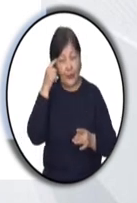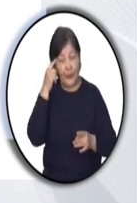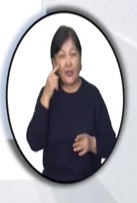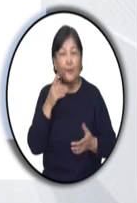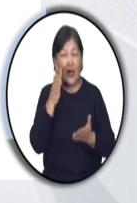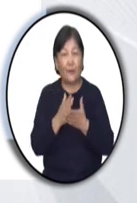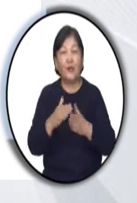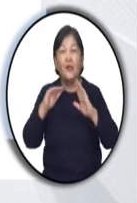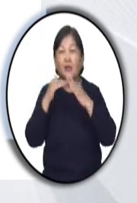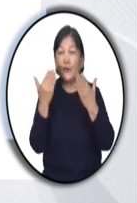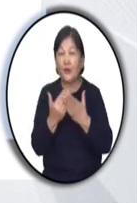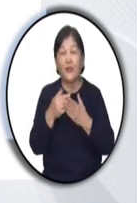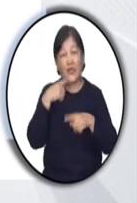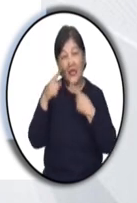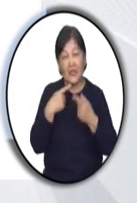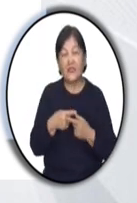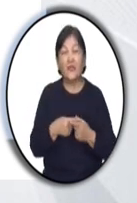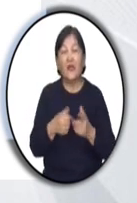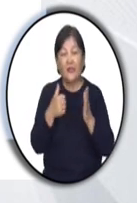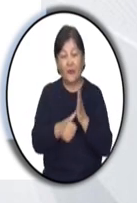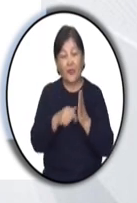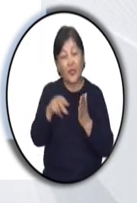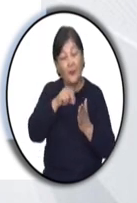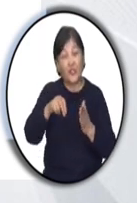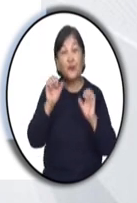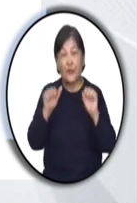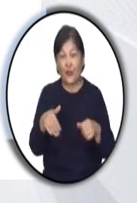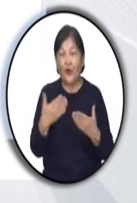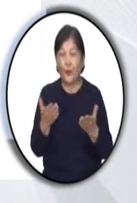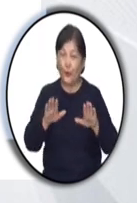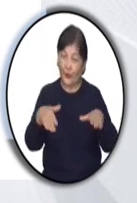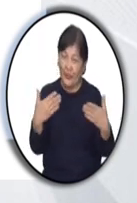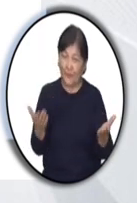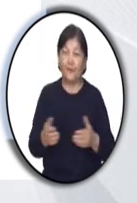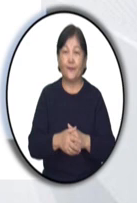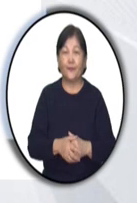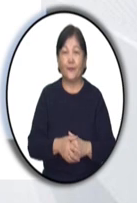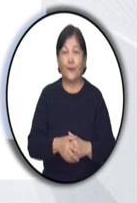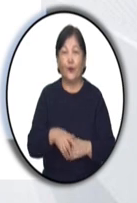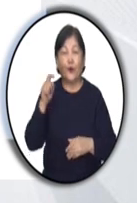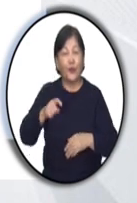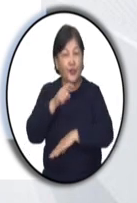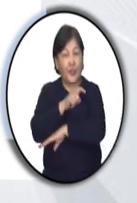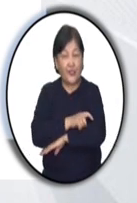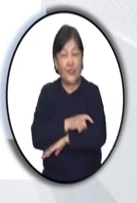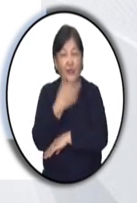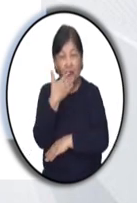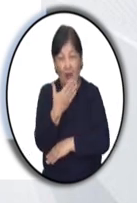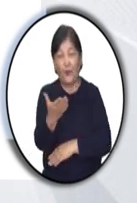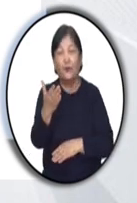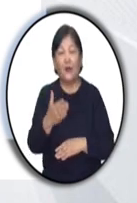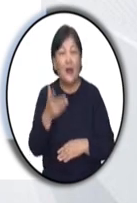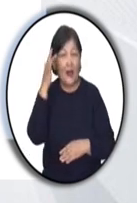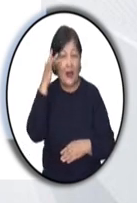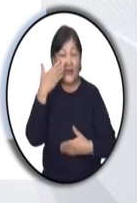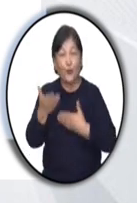энэ дээр одоо төвшүүлсэн өөр одоо саналуудыг бас гэрийнхэнтэй ярилцаад бас одоо төвшүүлж болно хүмүүстээ.